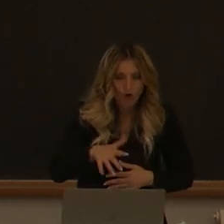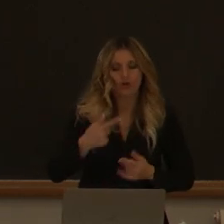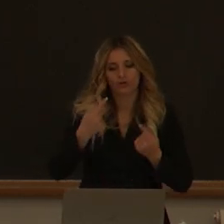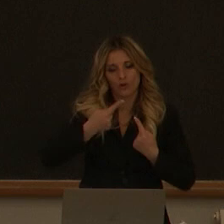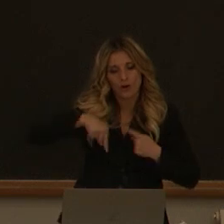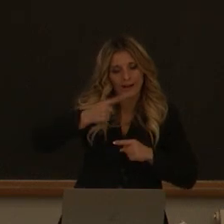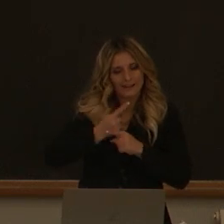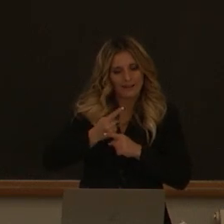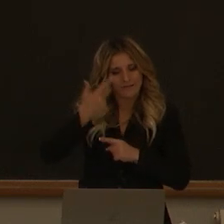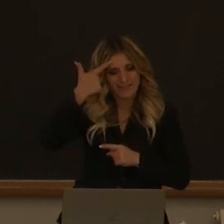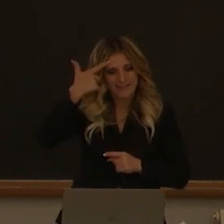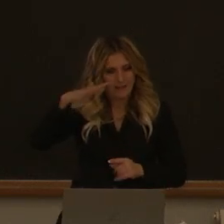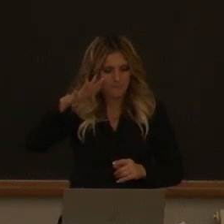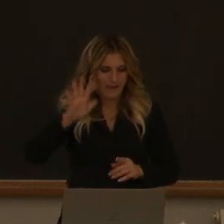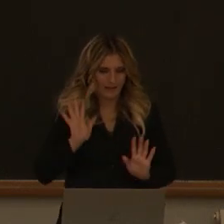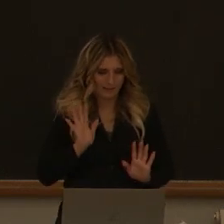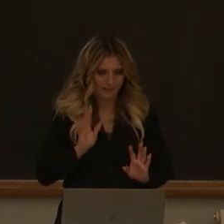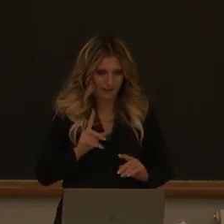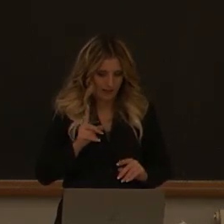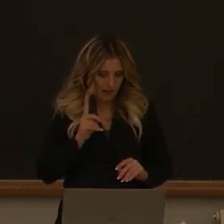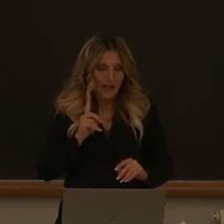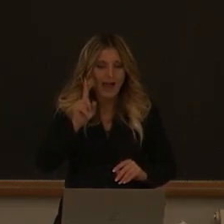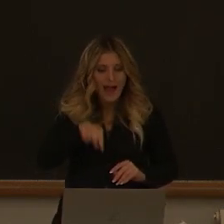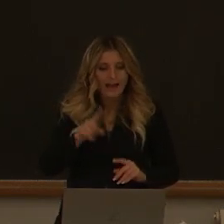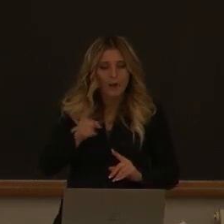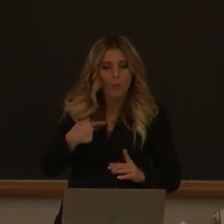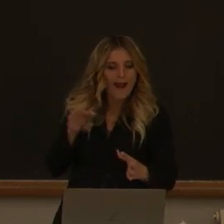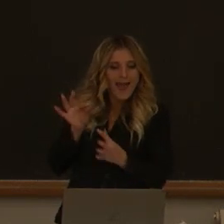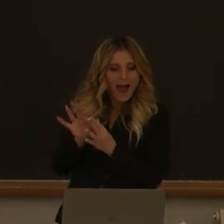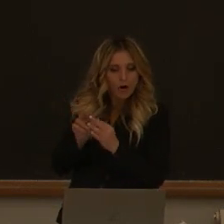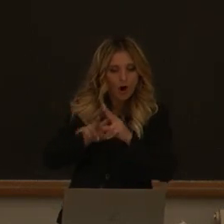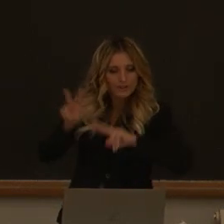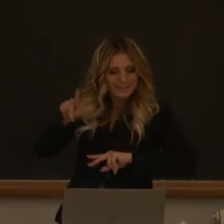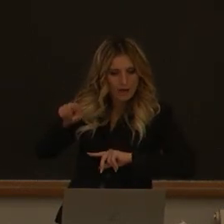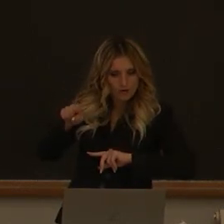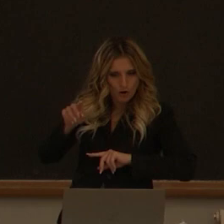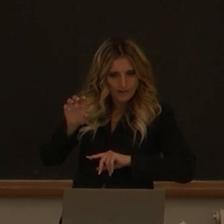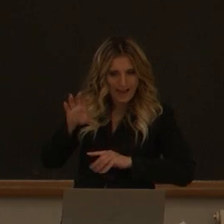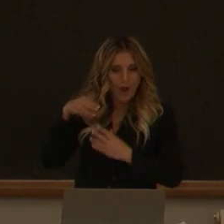conto appunto di quelli che sono anche gli accordi internazionali cui l'Unione Europea